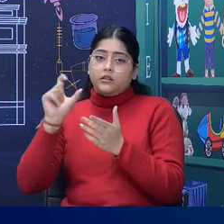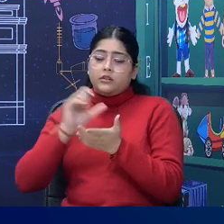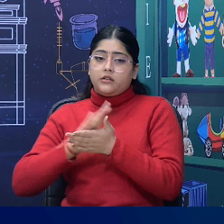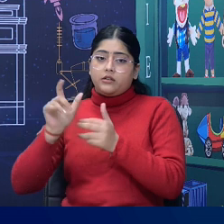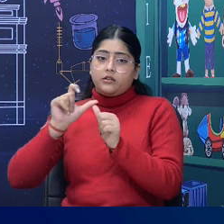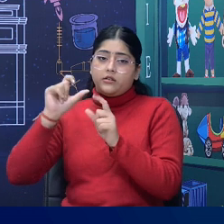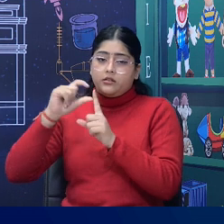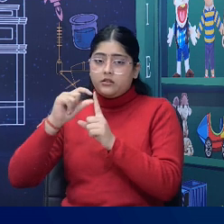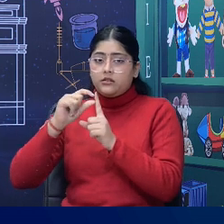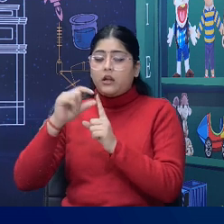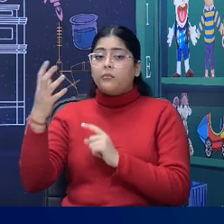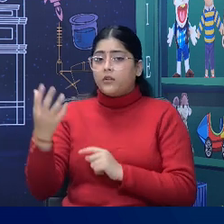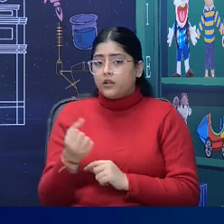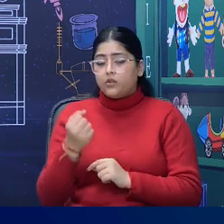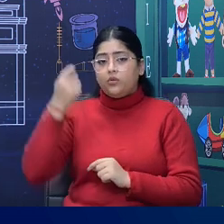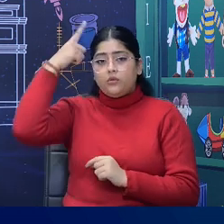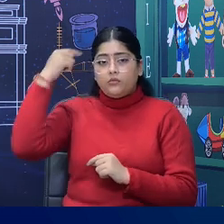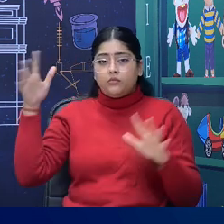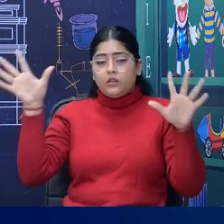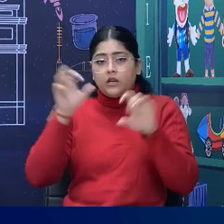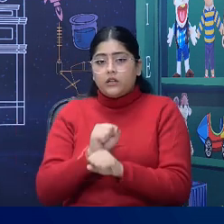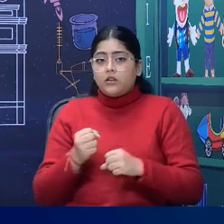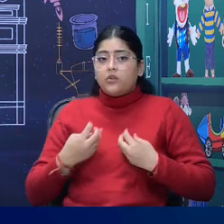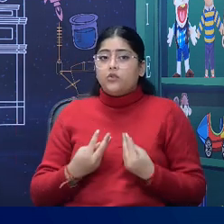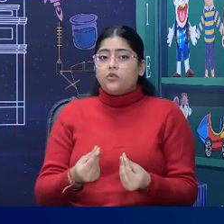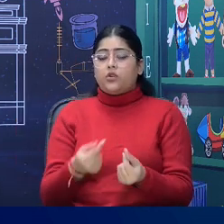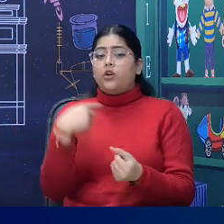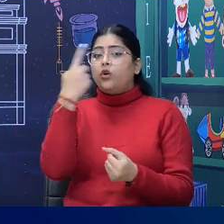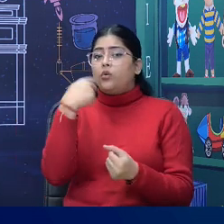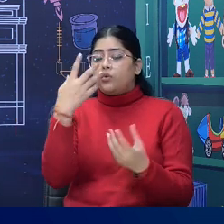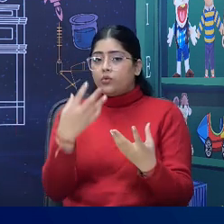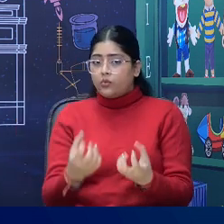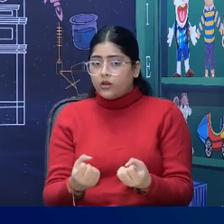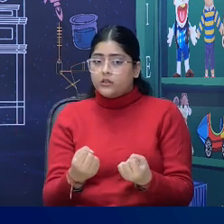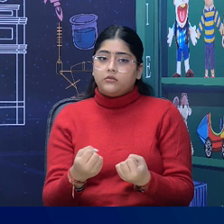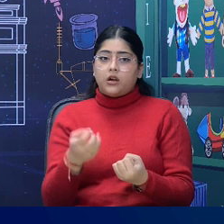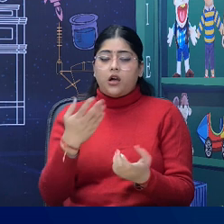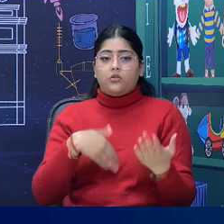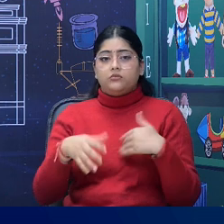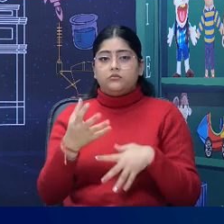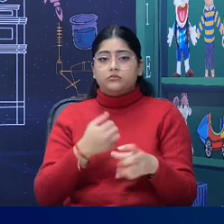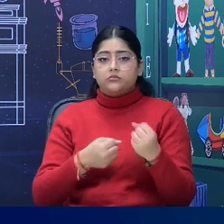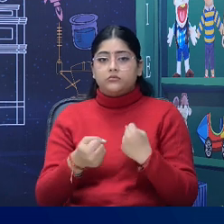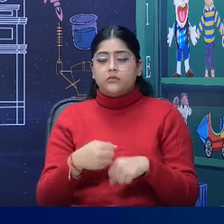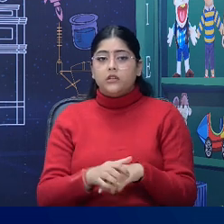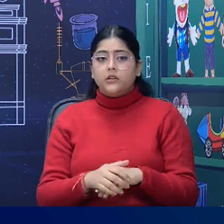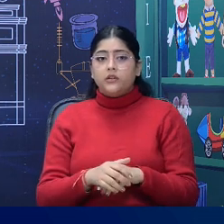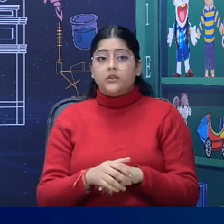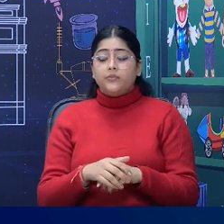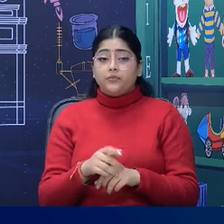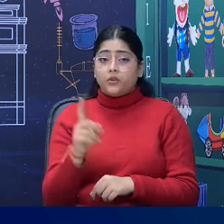करो अब इतने में काफी लोग उस टॉर्च को खरीद लेते थे अब एक को देख के दूसरा भी खरीदने लगता था जी वायदे के